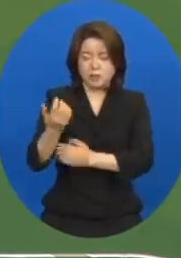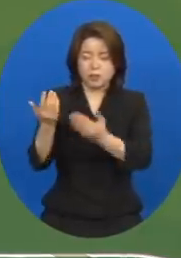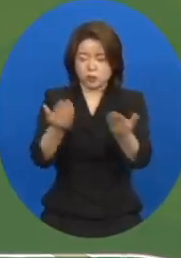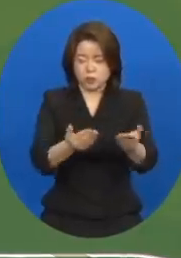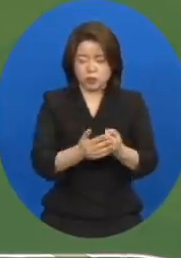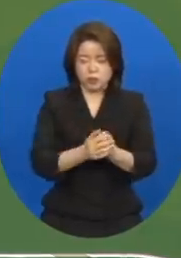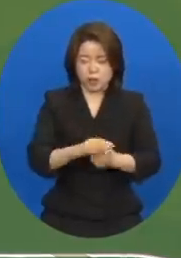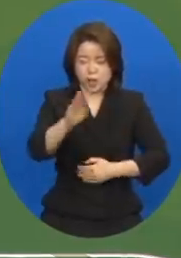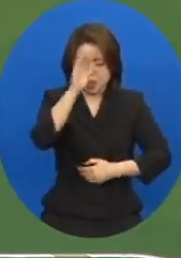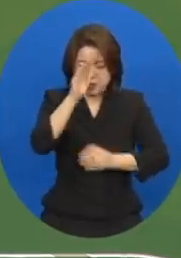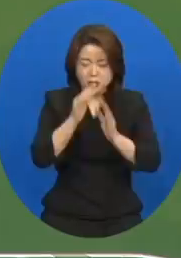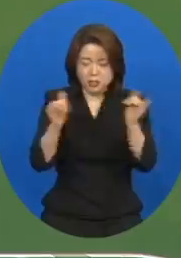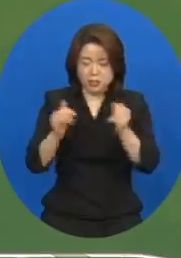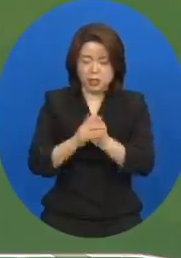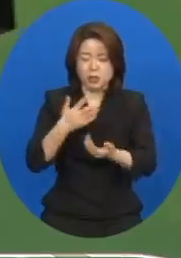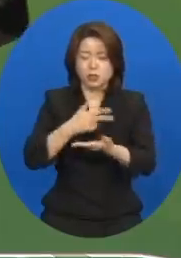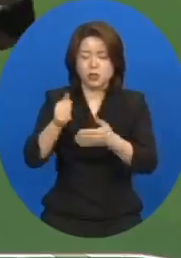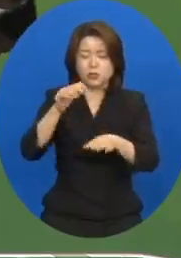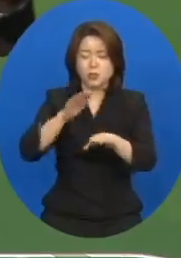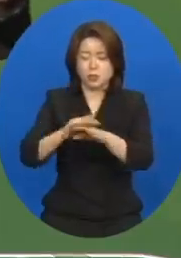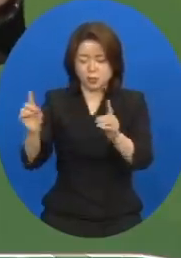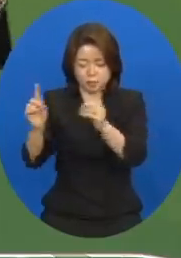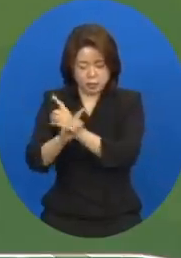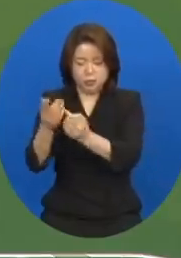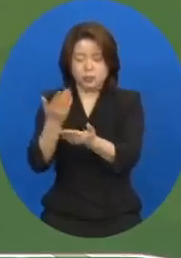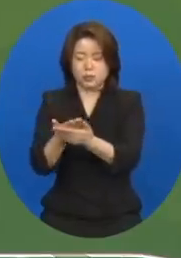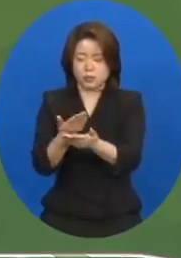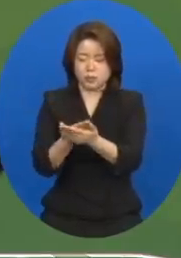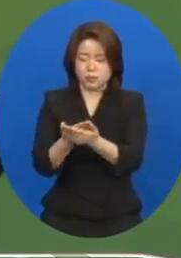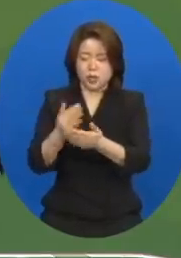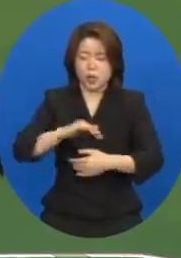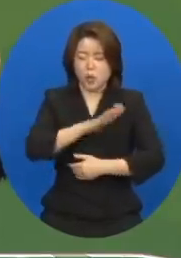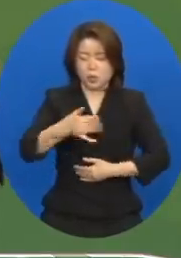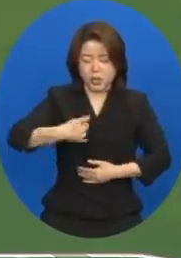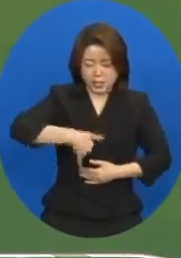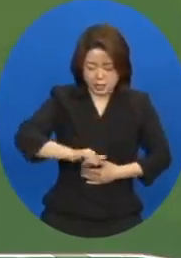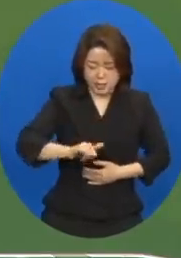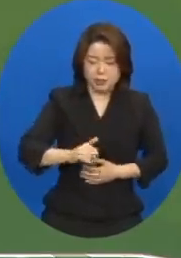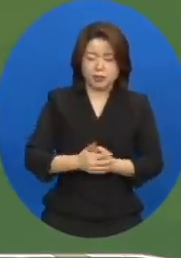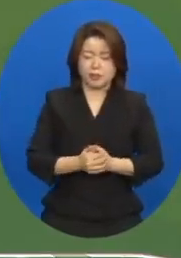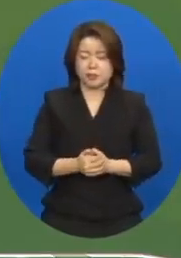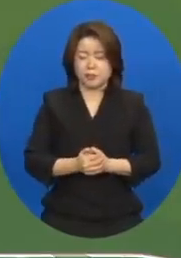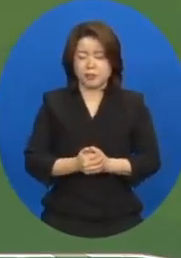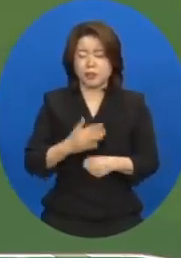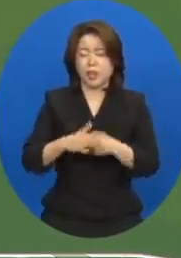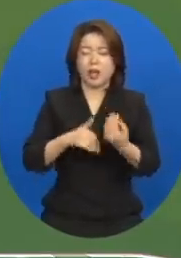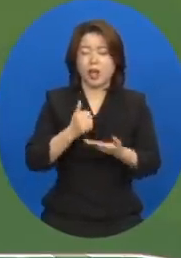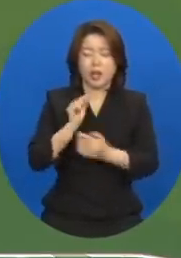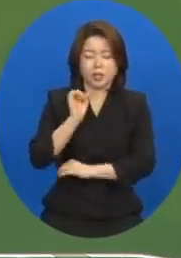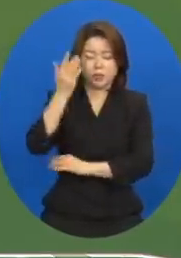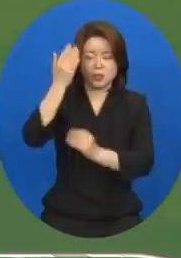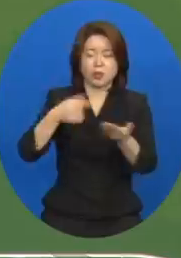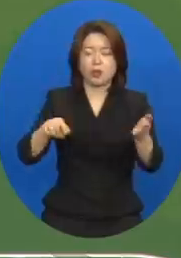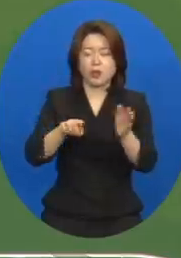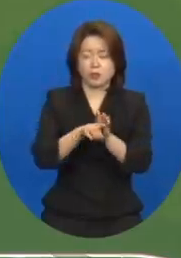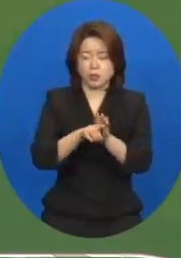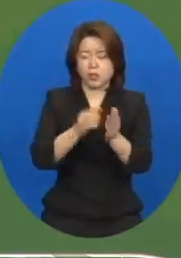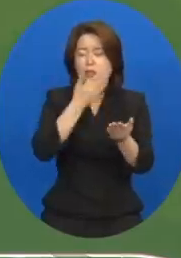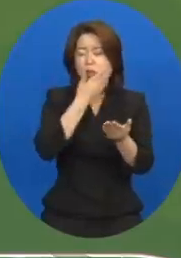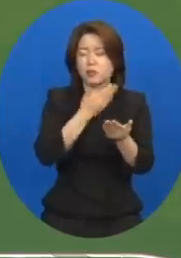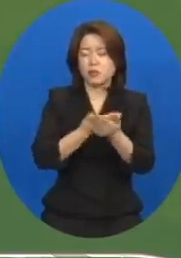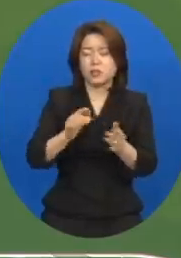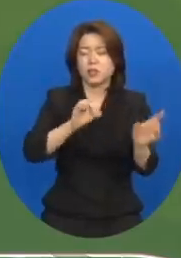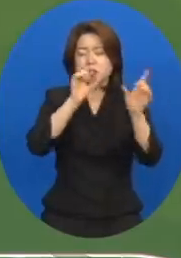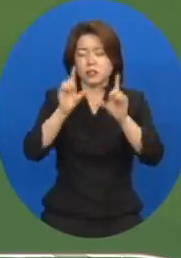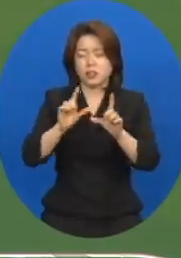병든 이들을 주님의 손으로 고쳐주소서. 우리의 자녀들 하나님의 영광 위에 귀하게